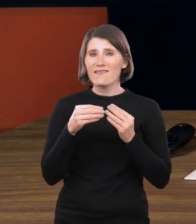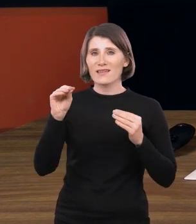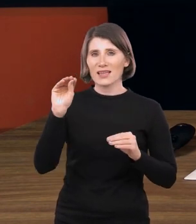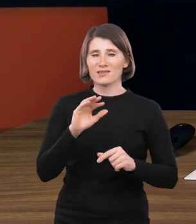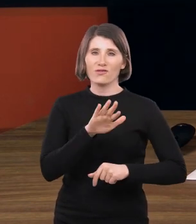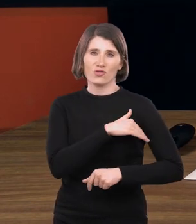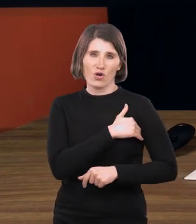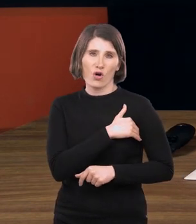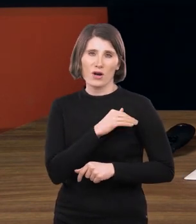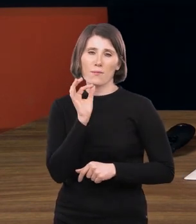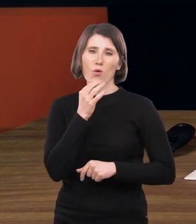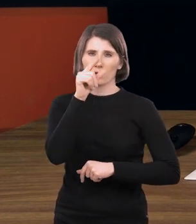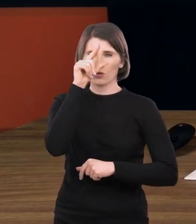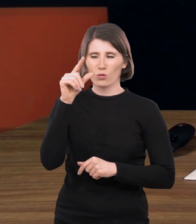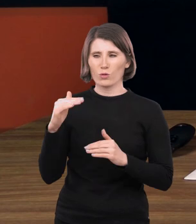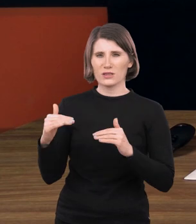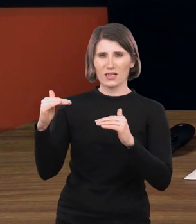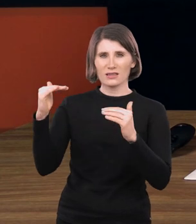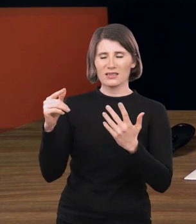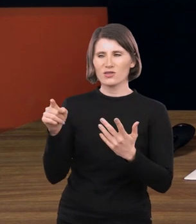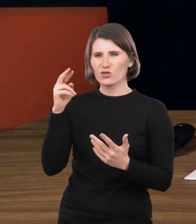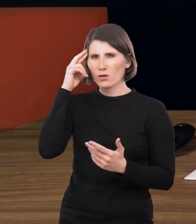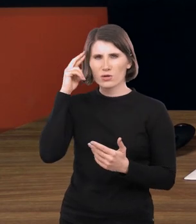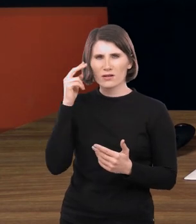rówieśników, którzy nie potrafią tego zrozumieć,